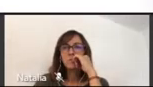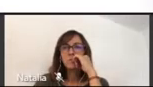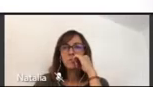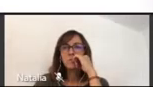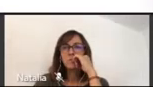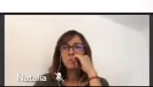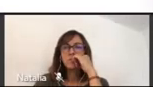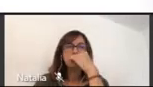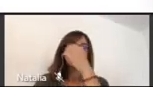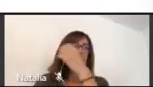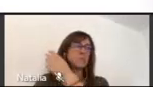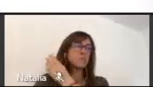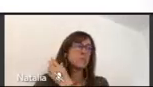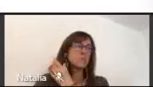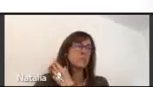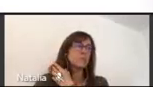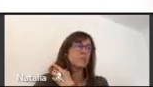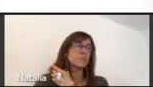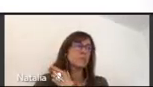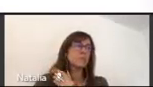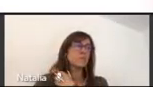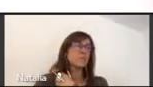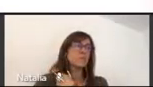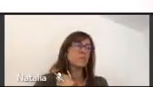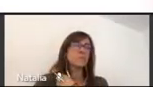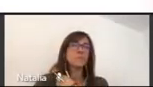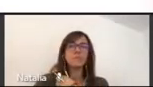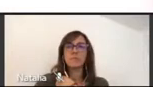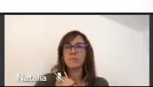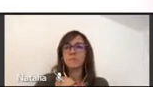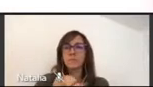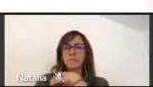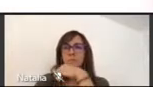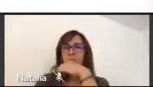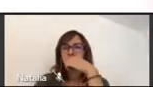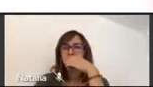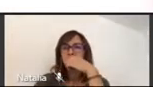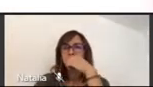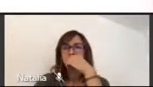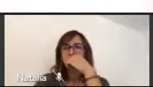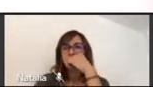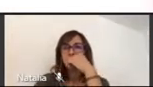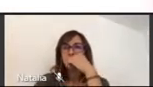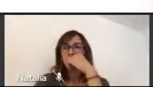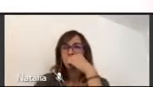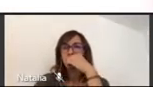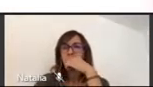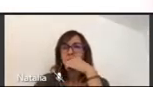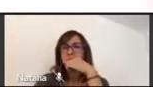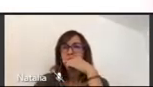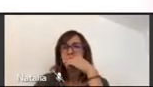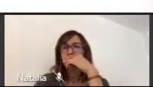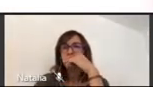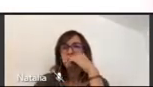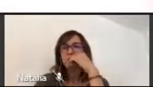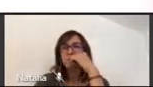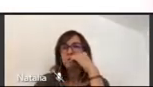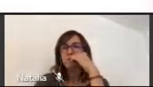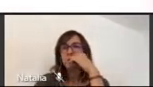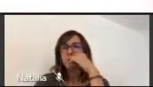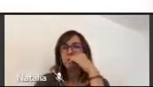de l'objectiu d'aquest dossier, que és bàsicament identificar doncs, aquest diferent impacte de la Covid en aquests diferents